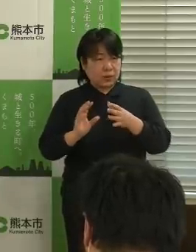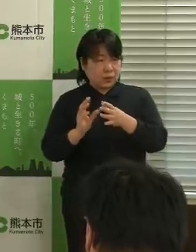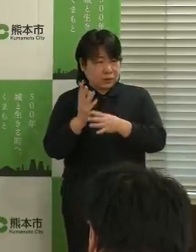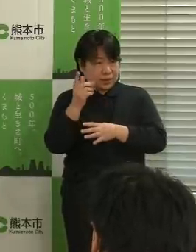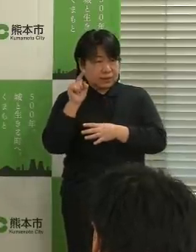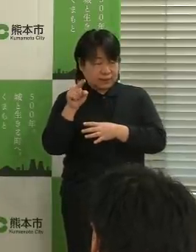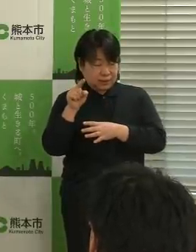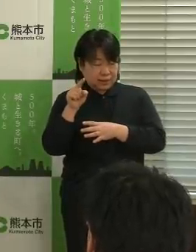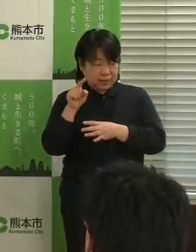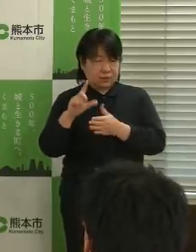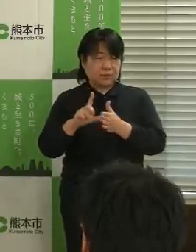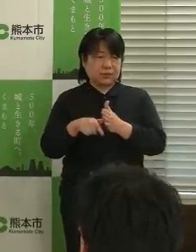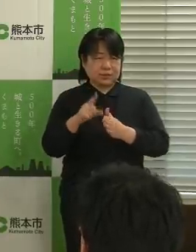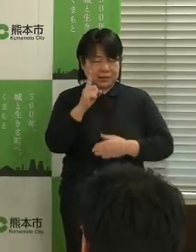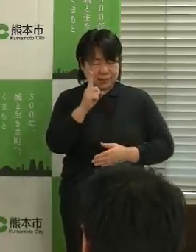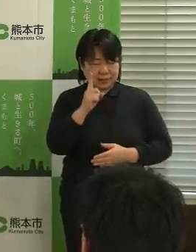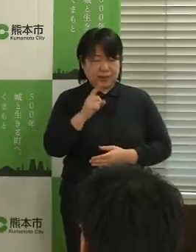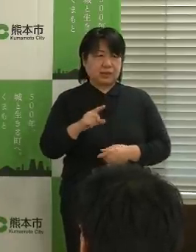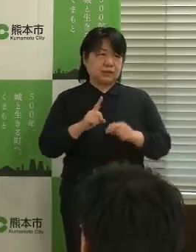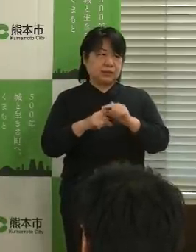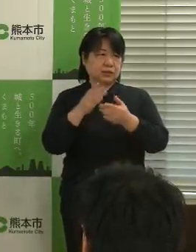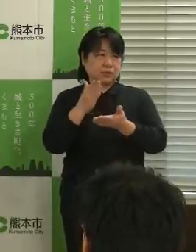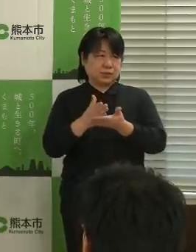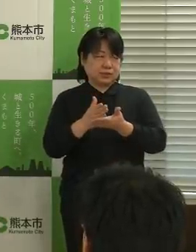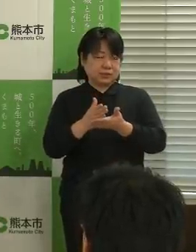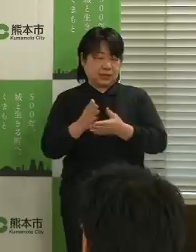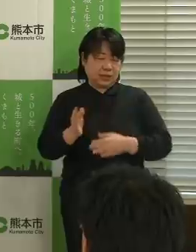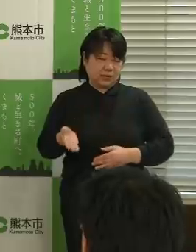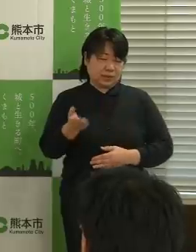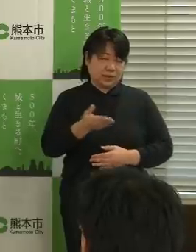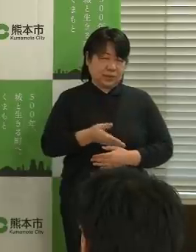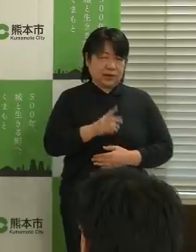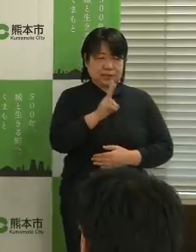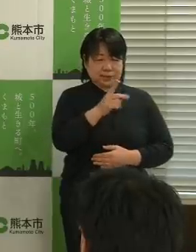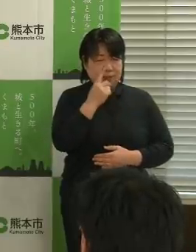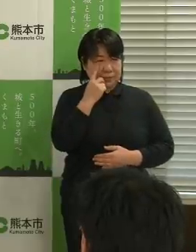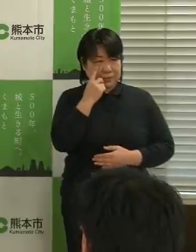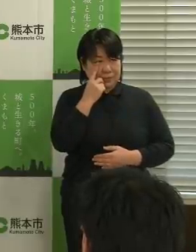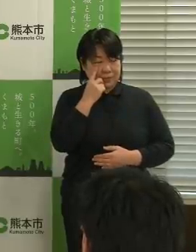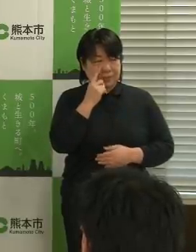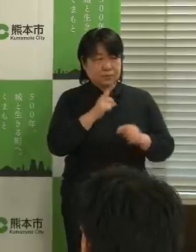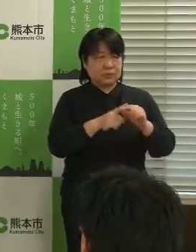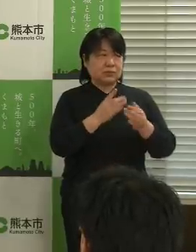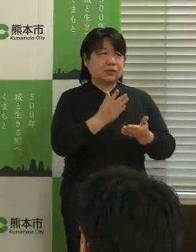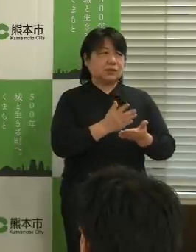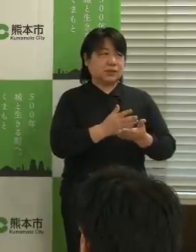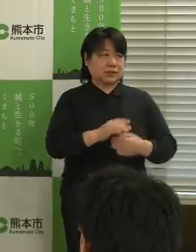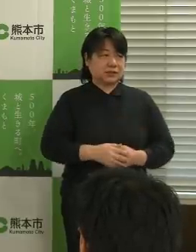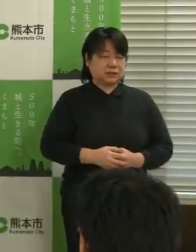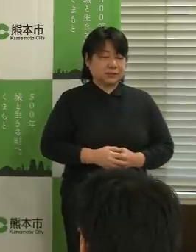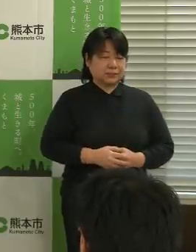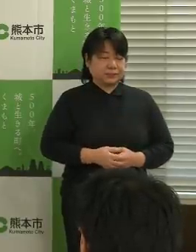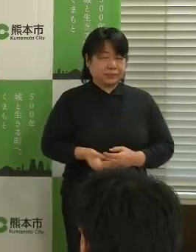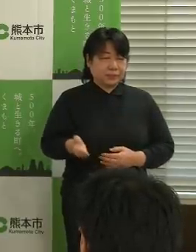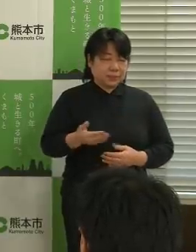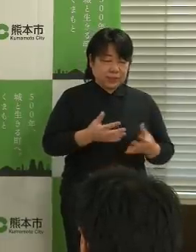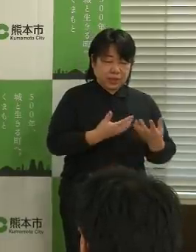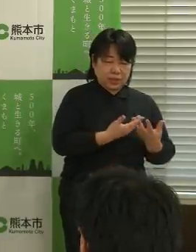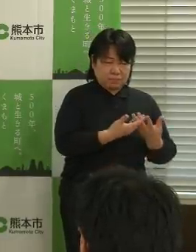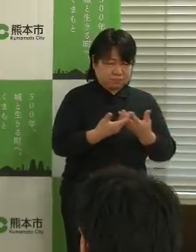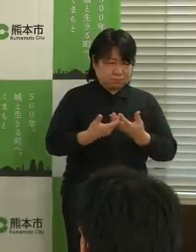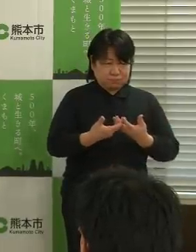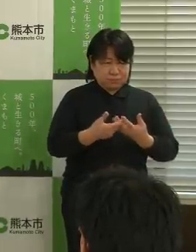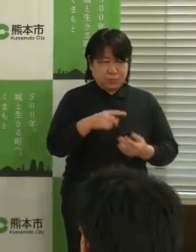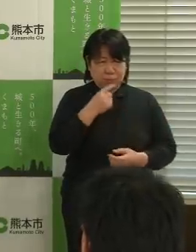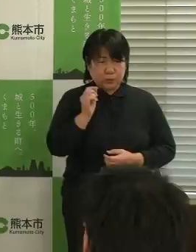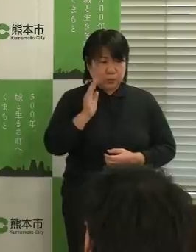時に1回、それ以来ということで2回目でございます。 それから、まあ、密にならないようにというのはもう日の出祭りもも